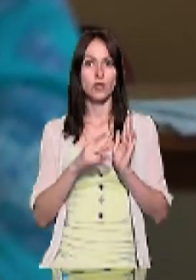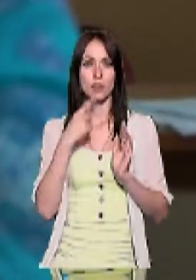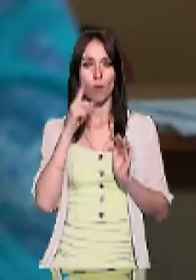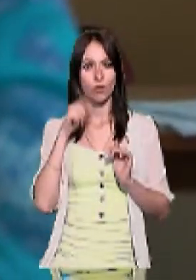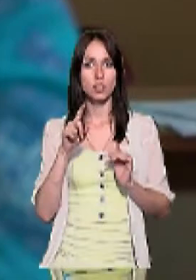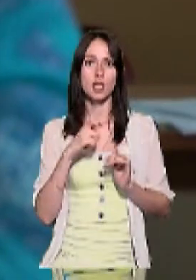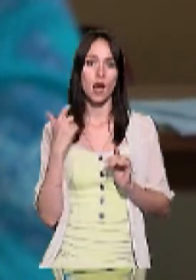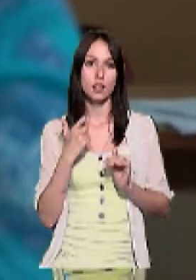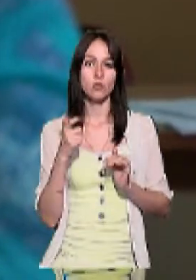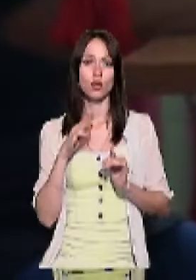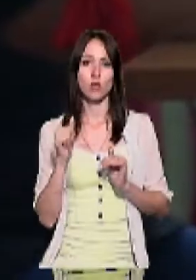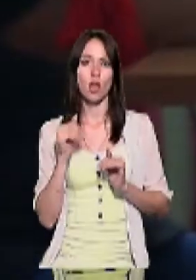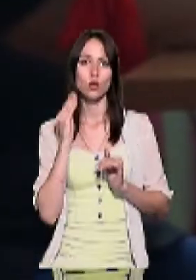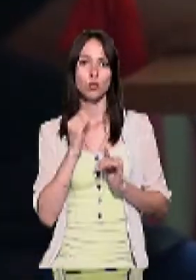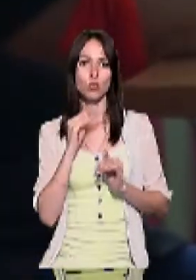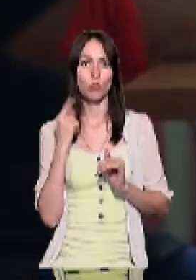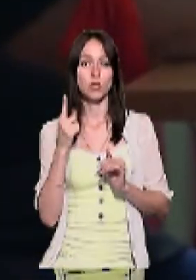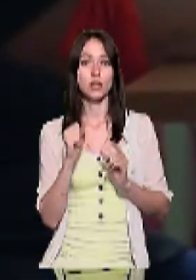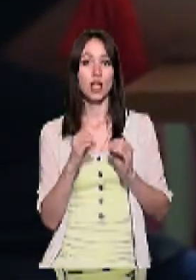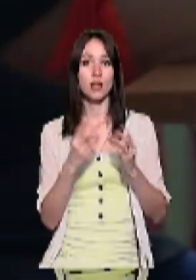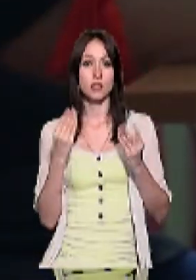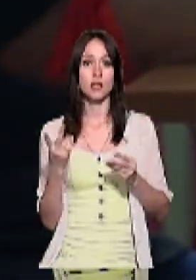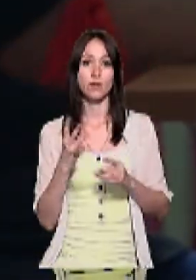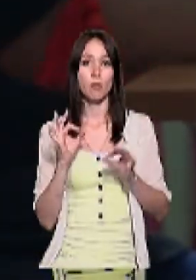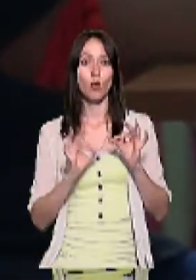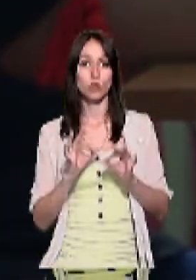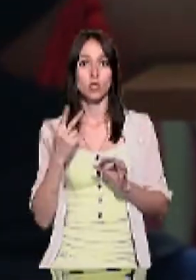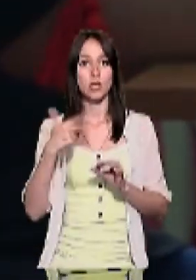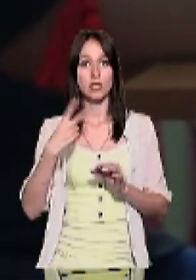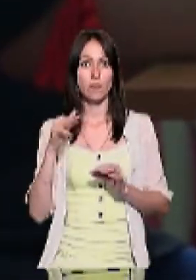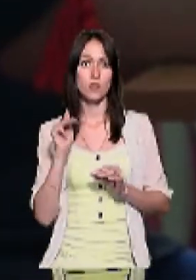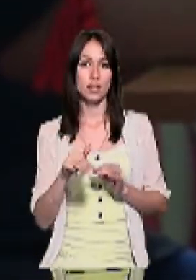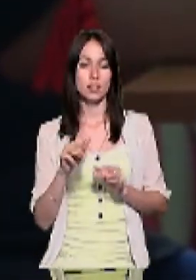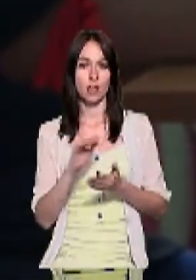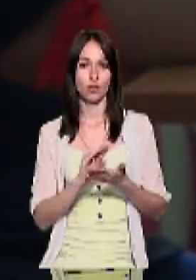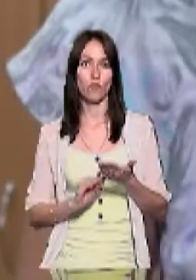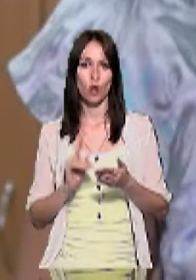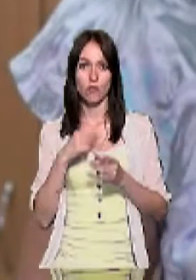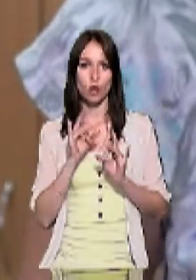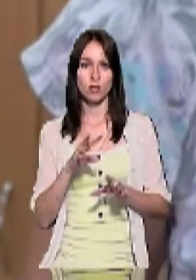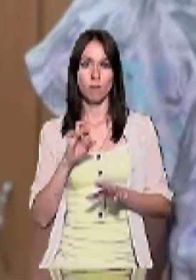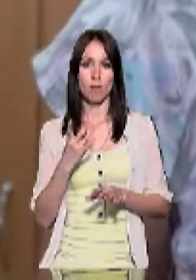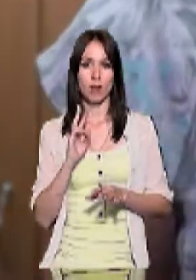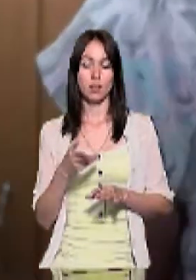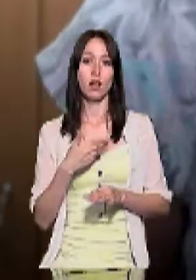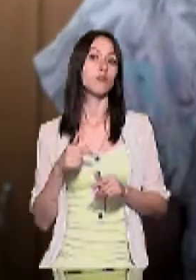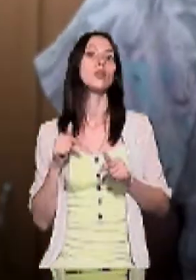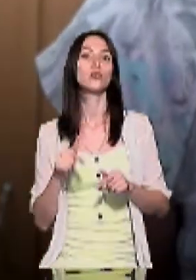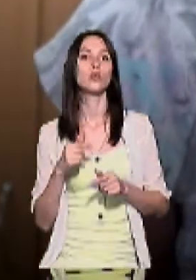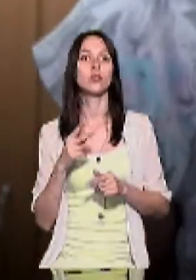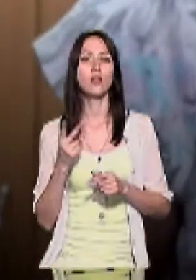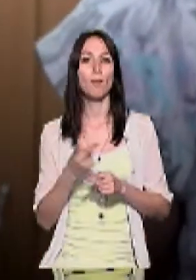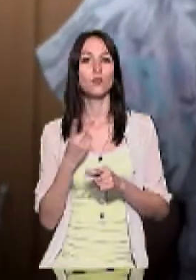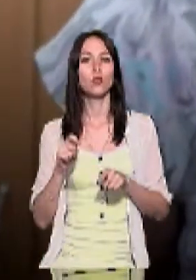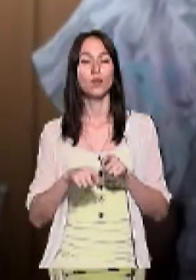з Харківської та Сумської областей. За 10 днів треба оцінити 32 тисячі творів, каже Мариняк. Ми здійснюємо подвійну перевірку,